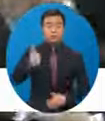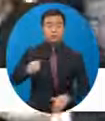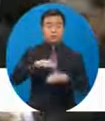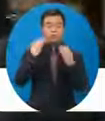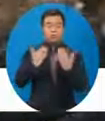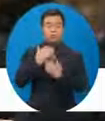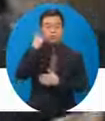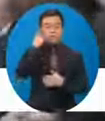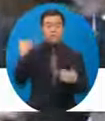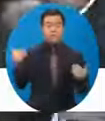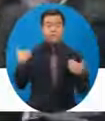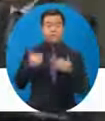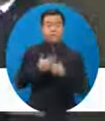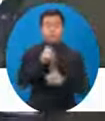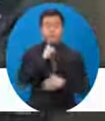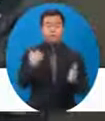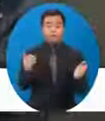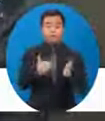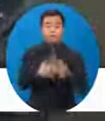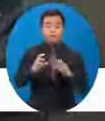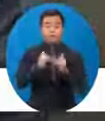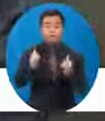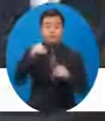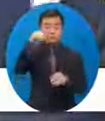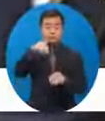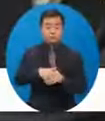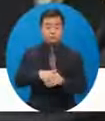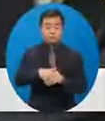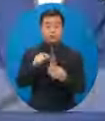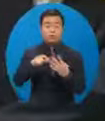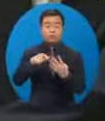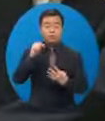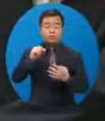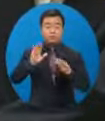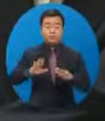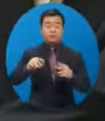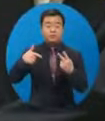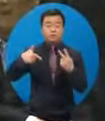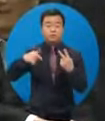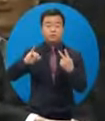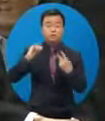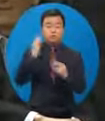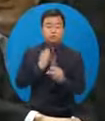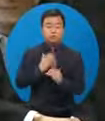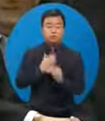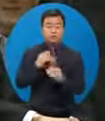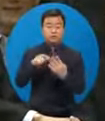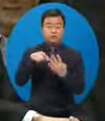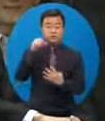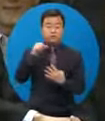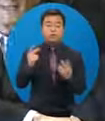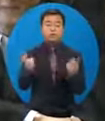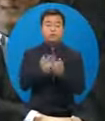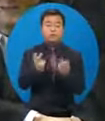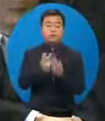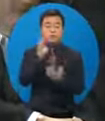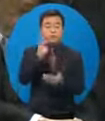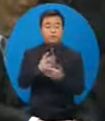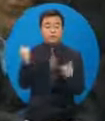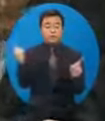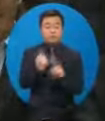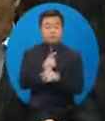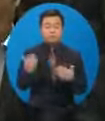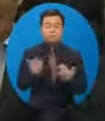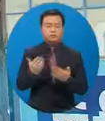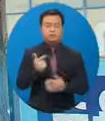밝혔습니다 국민의 투표로 뽑힌 민성 교육감이 이제이기를 맞이한 상황에서 선출 제도를 바꾸는 것은 시기상조라는